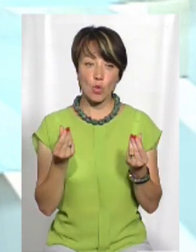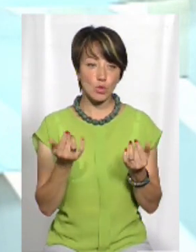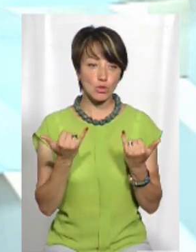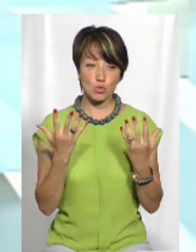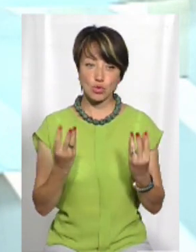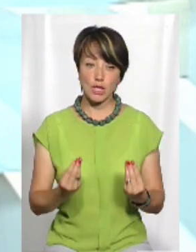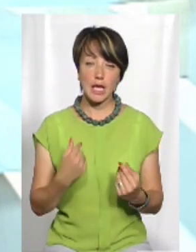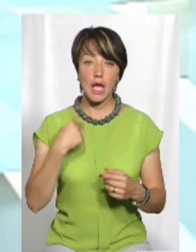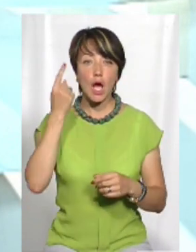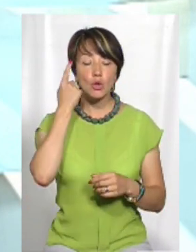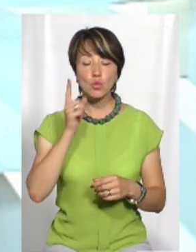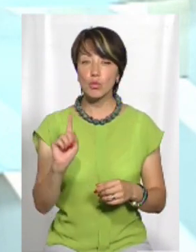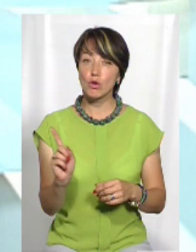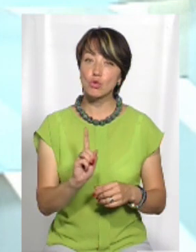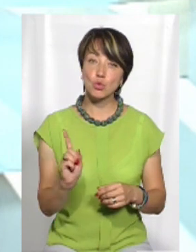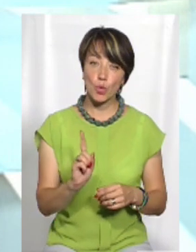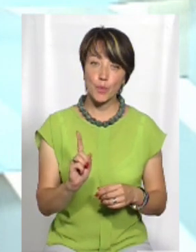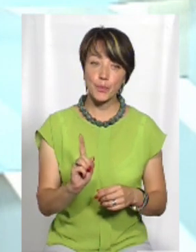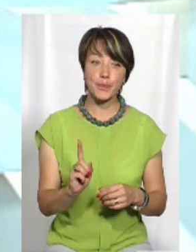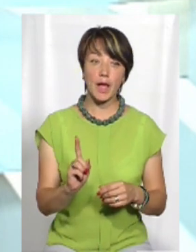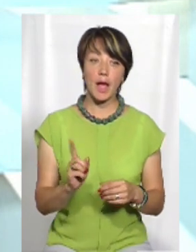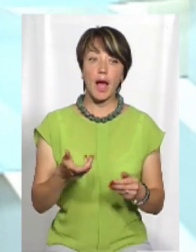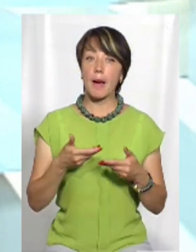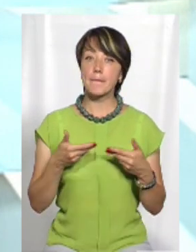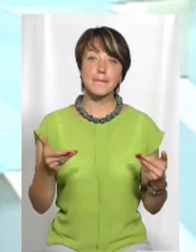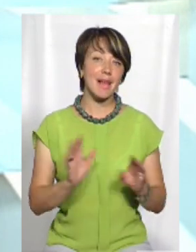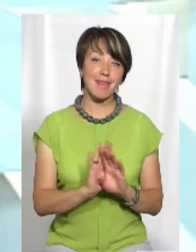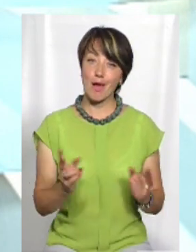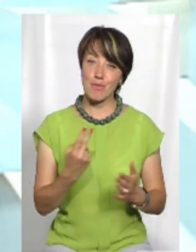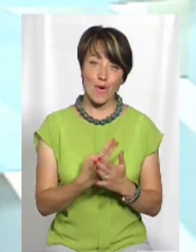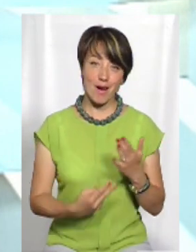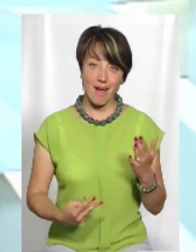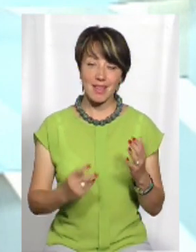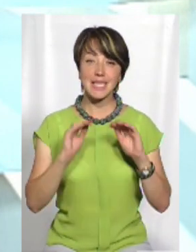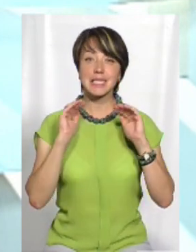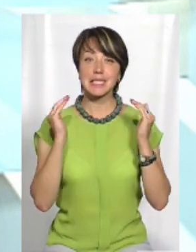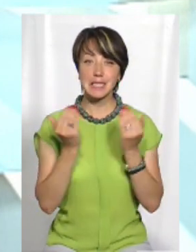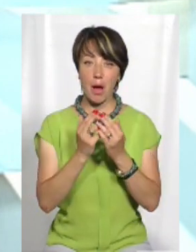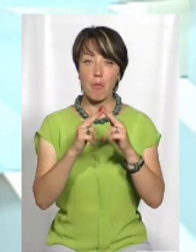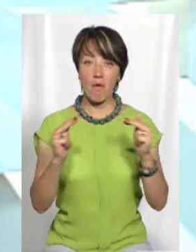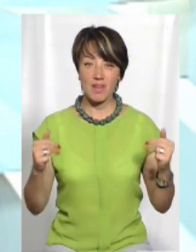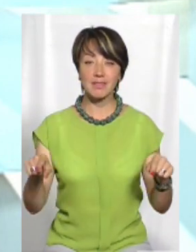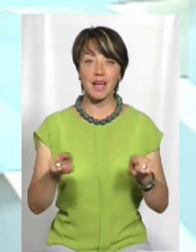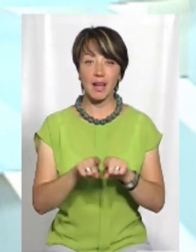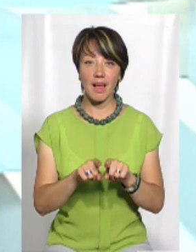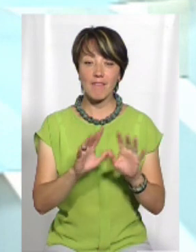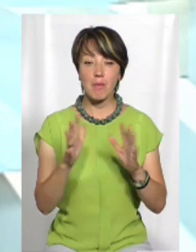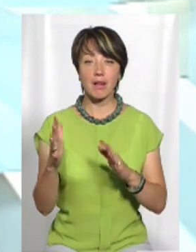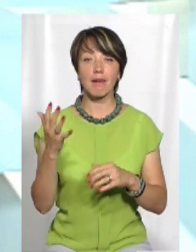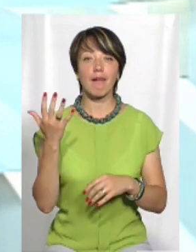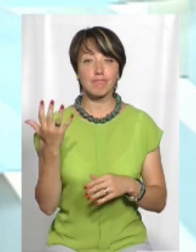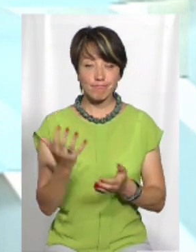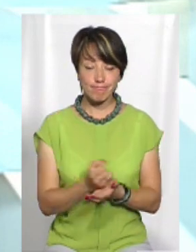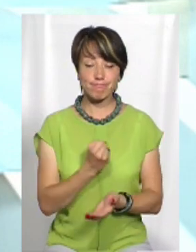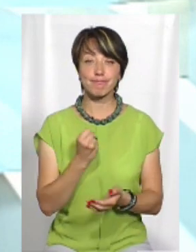на сьогоднішній день. Я думаю, що ми не програли однозначно, заповідник завжди в таких випадках виграє, тому